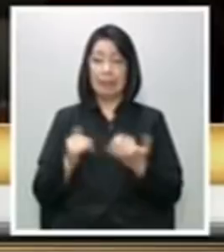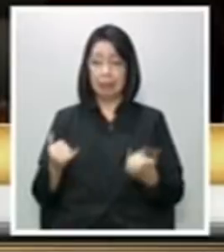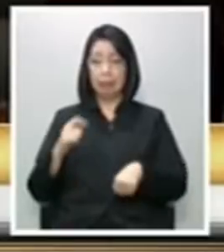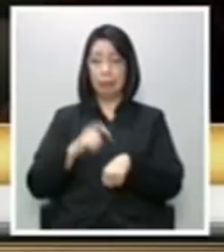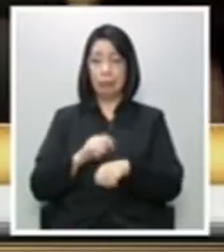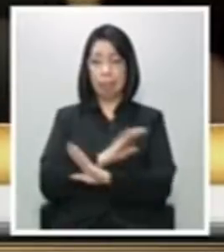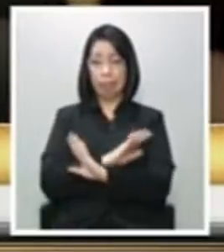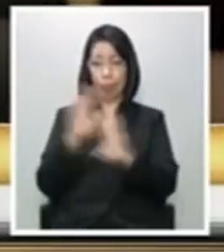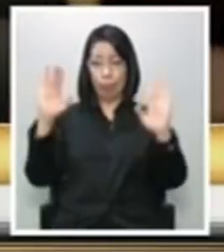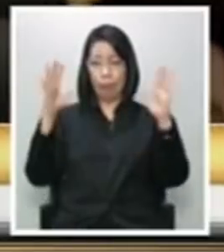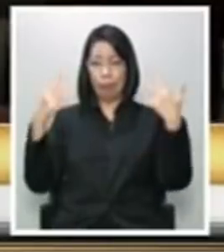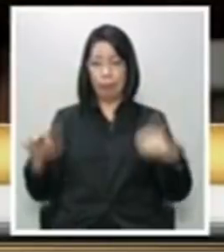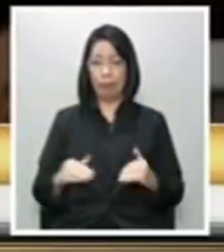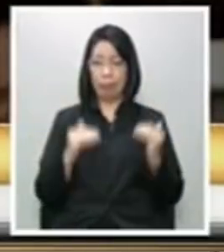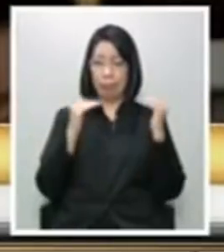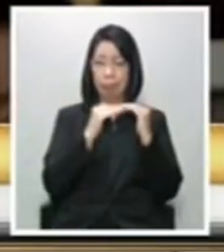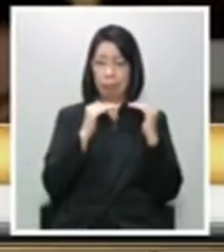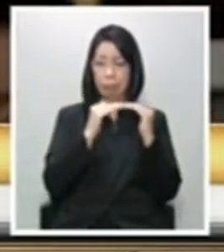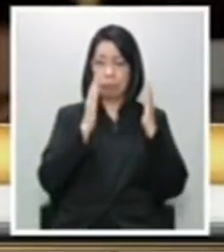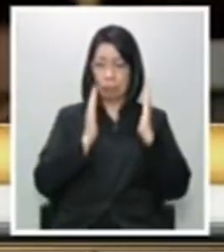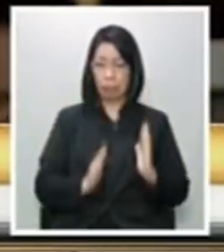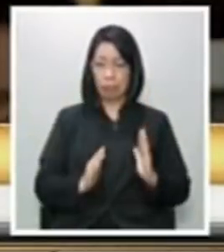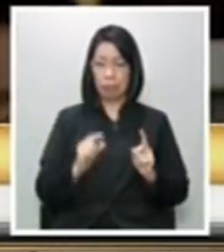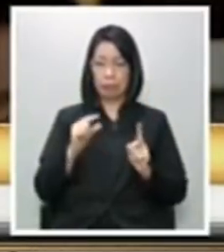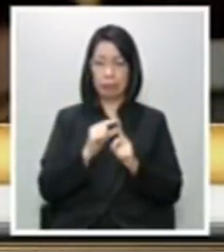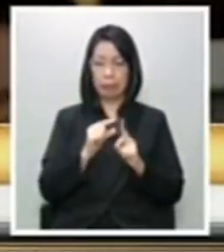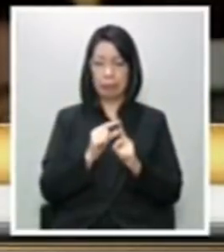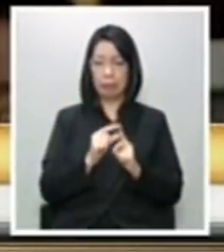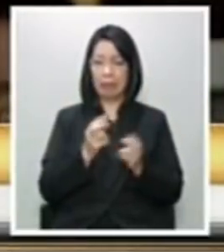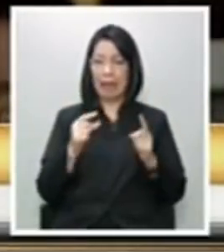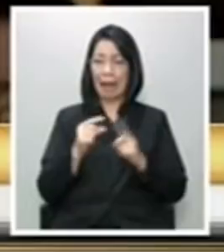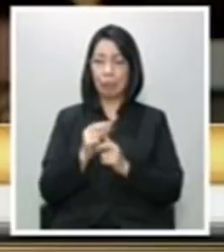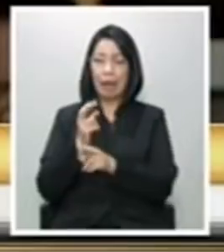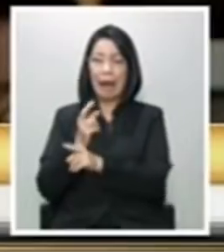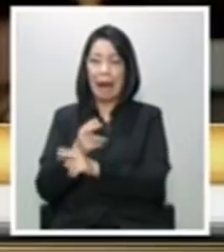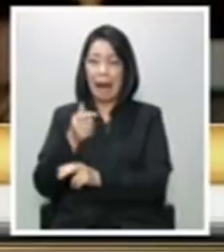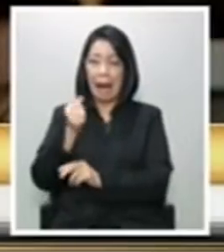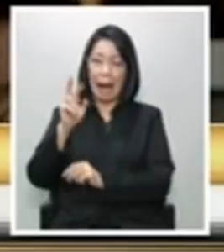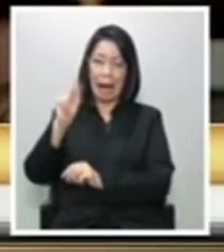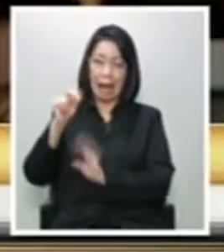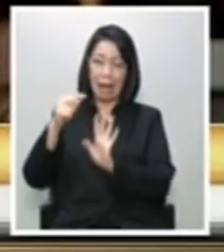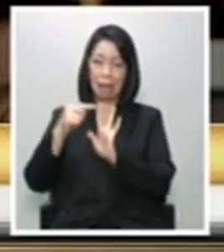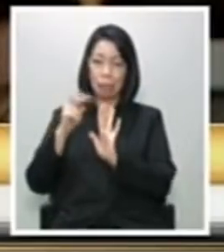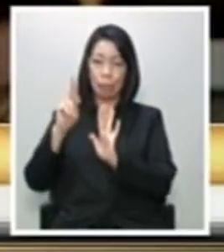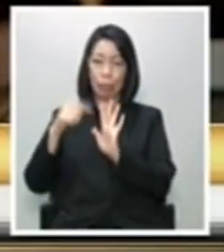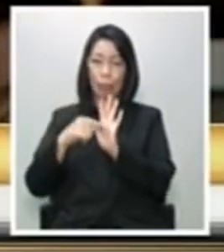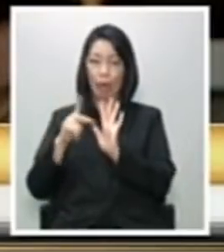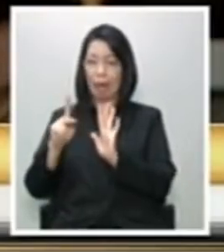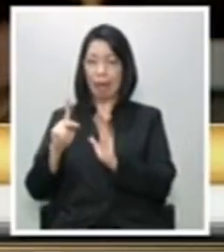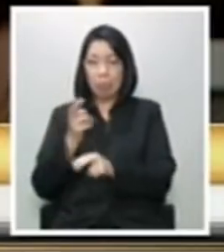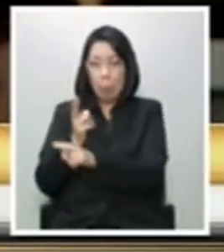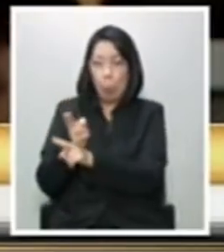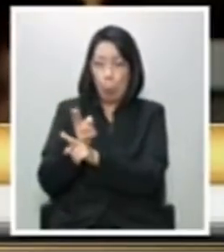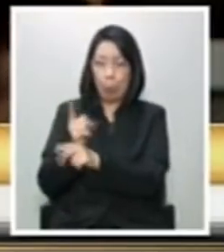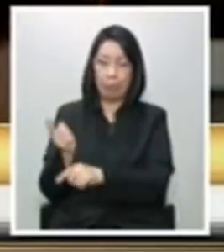เมิดสิทธิมนุษยชนในนามของคำว่าอนุรักษ์โลกกำลังเปลี่ยน